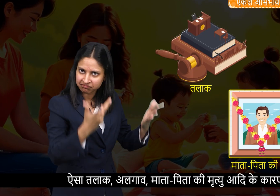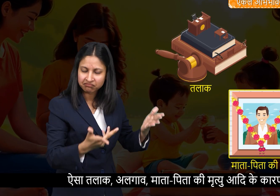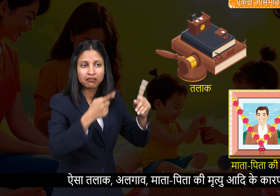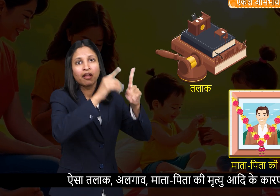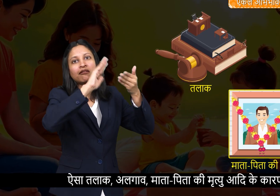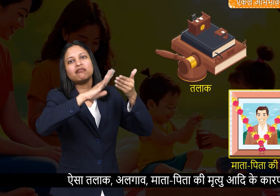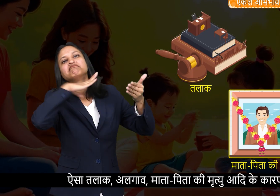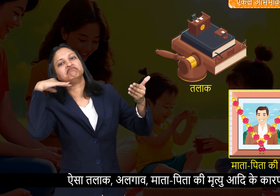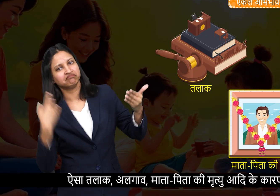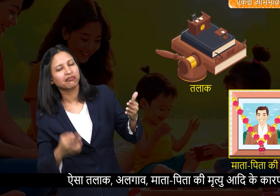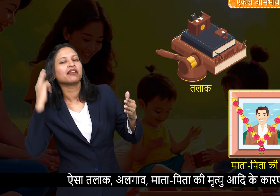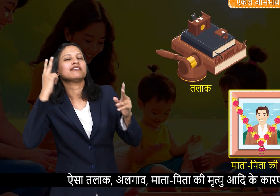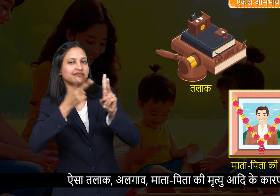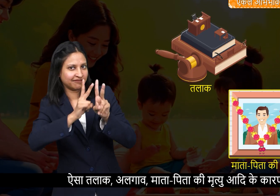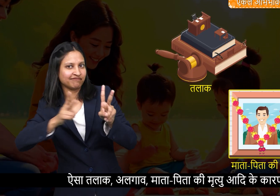है।